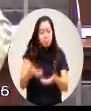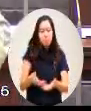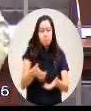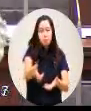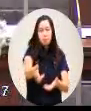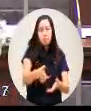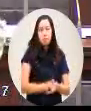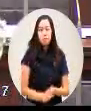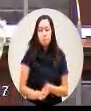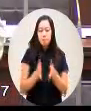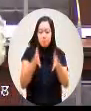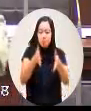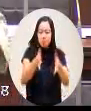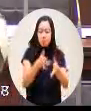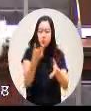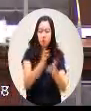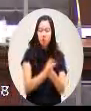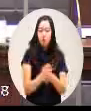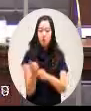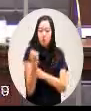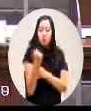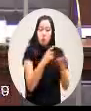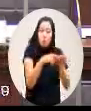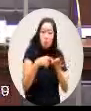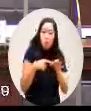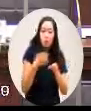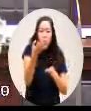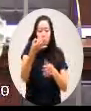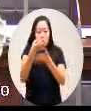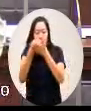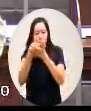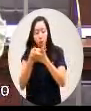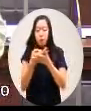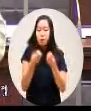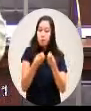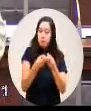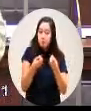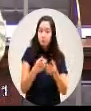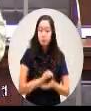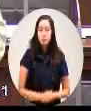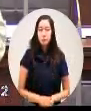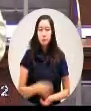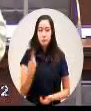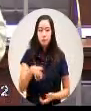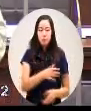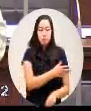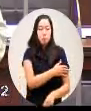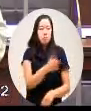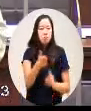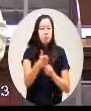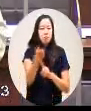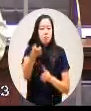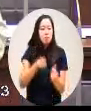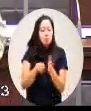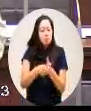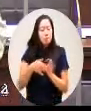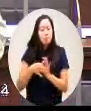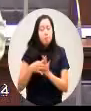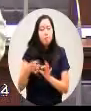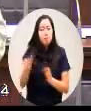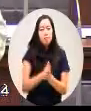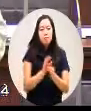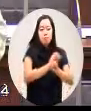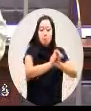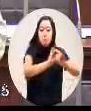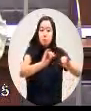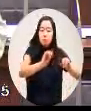节流开源、啊、这都高雄市政府要打拼、啊、当然那个陈议员一直关心容积的